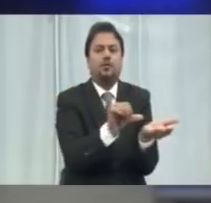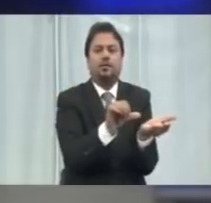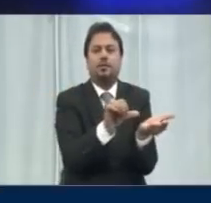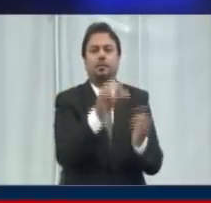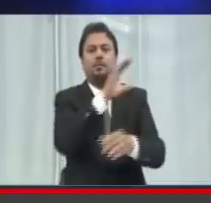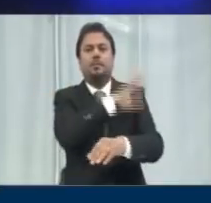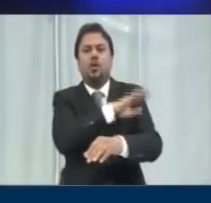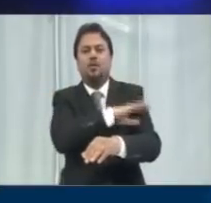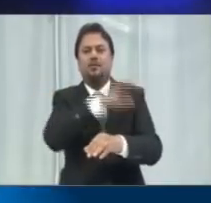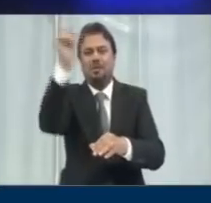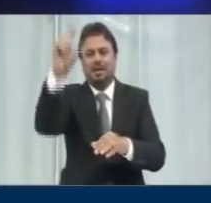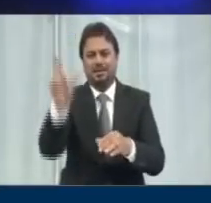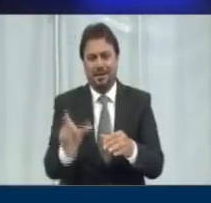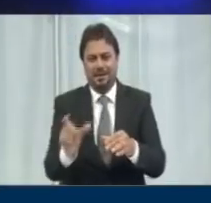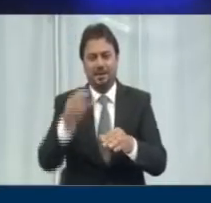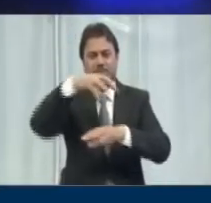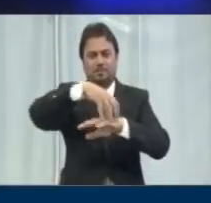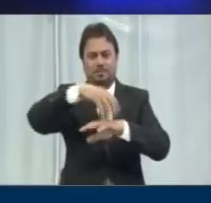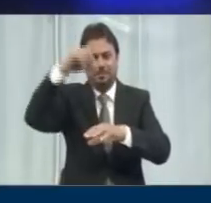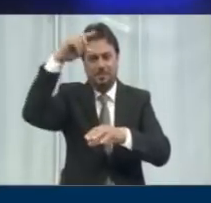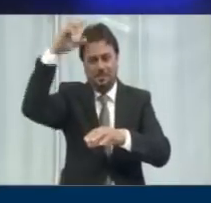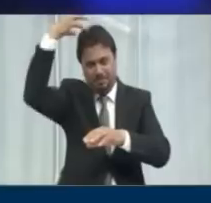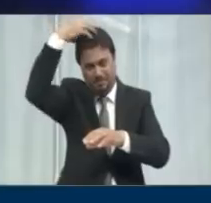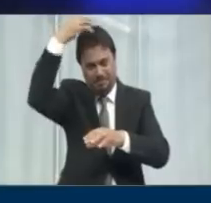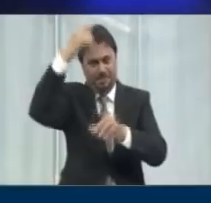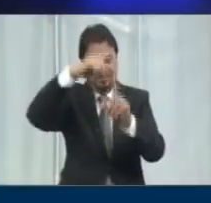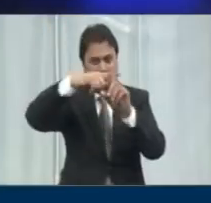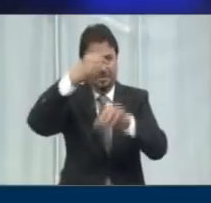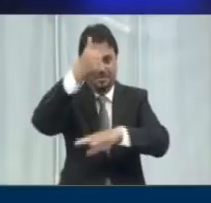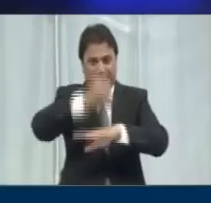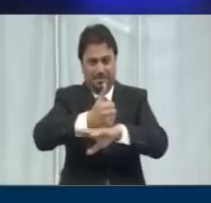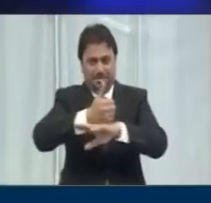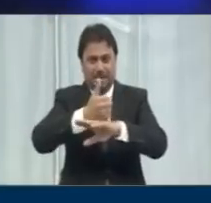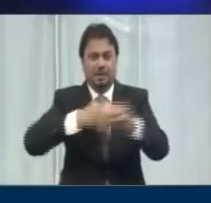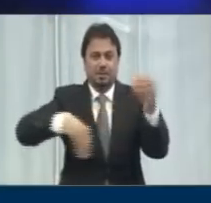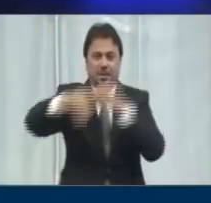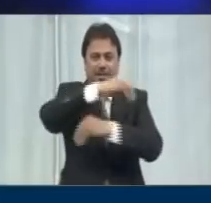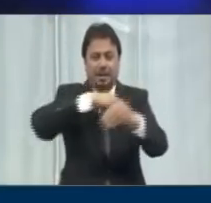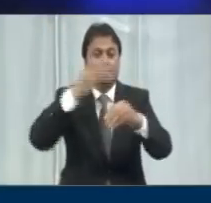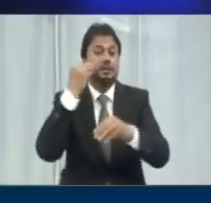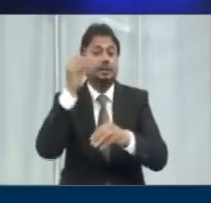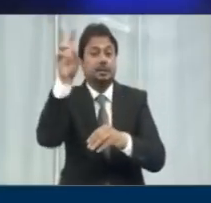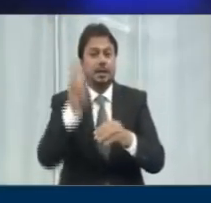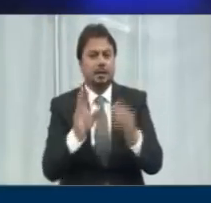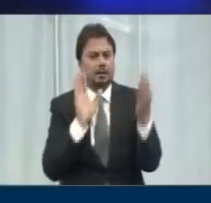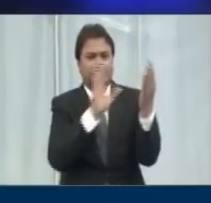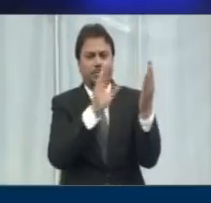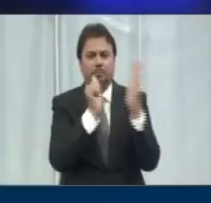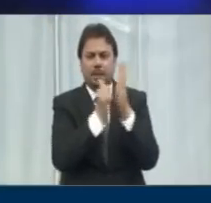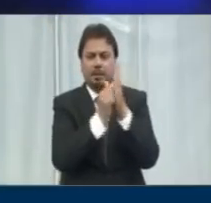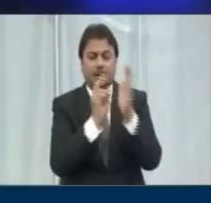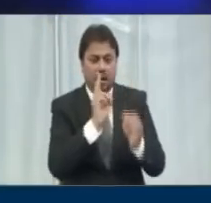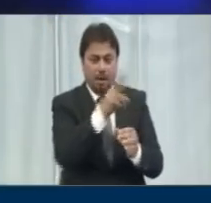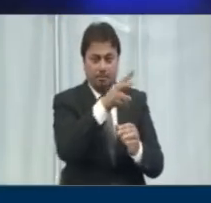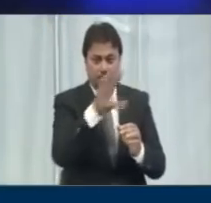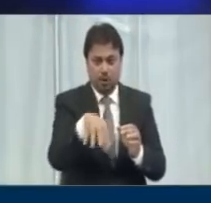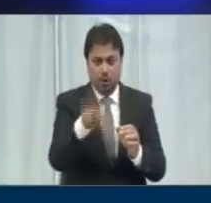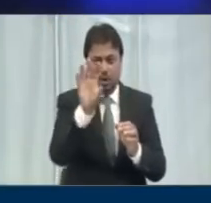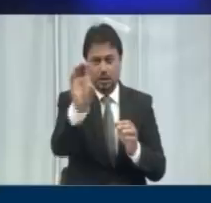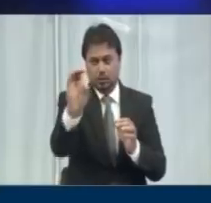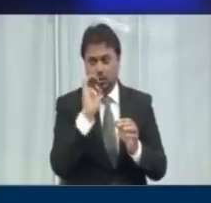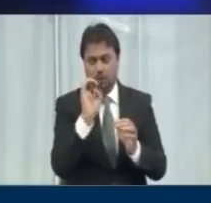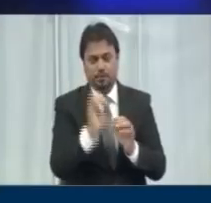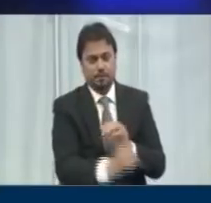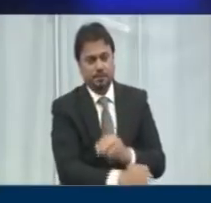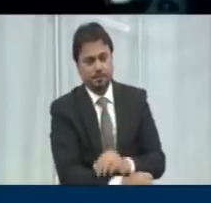الفاتيكان إلى النجف الأشرف خصوصا مع وصول الوفد أيضا إلى بيت المرجع الديني الأعلى السيد علي السيستاني؟